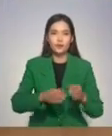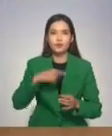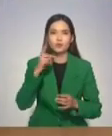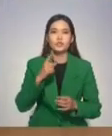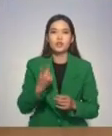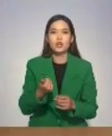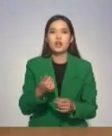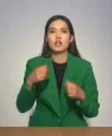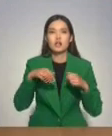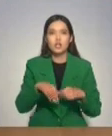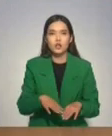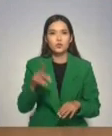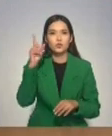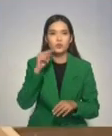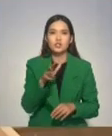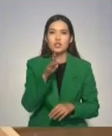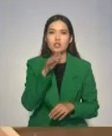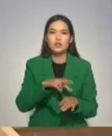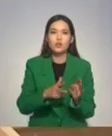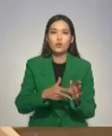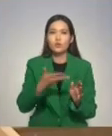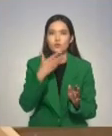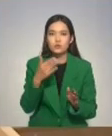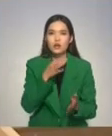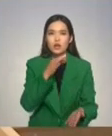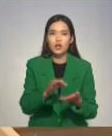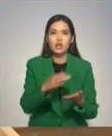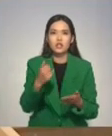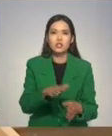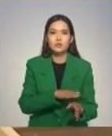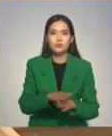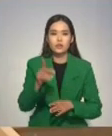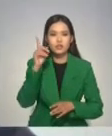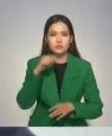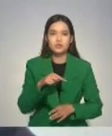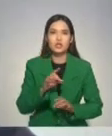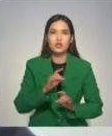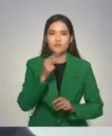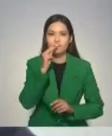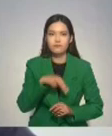что при вынесении решения учитывали несовершеннолетний возраст ответчика и его полное признание вины.